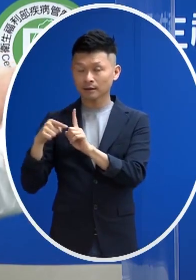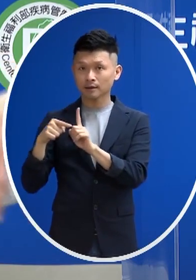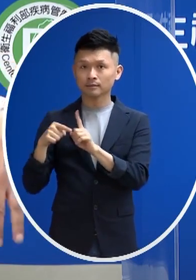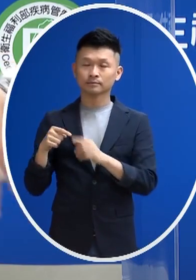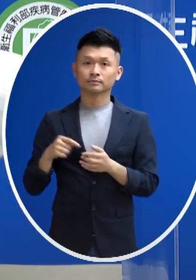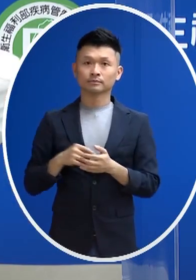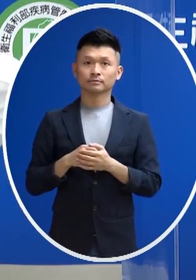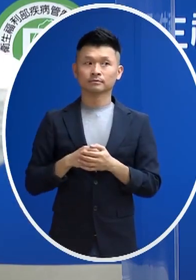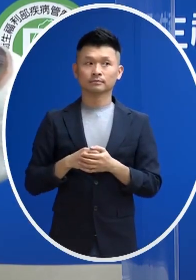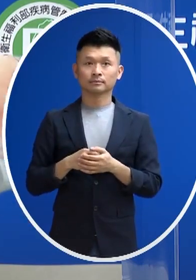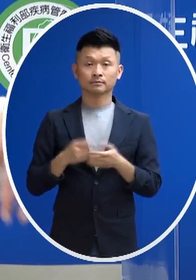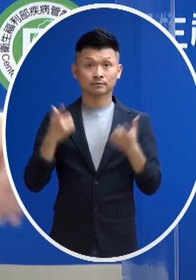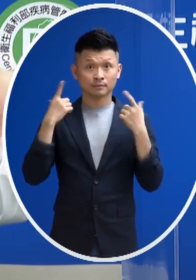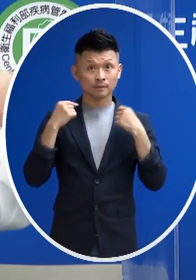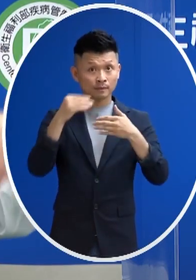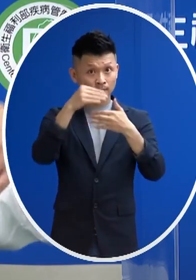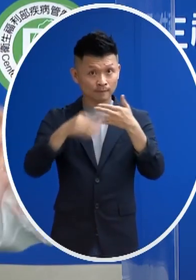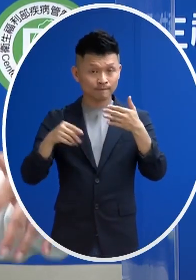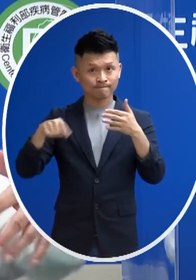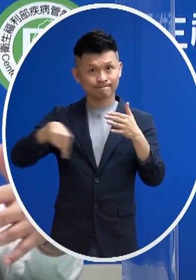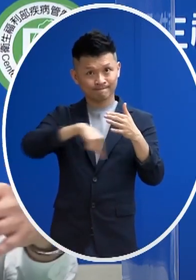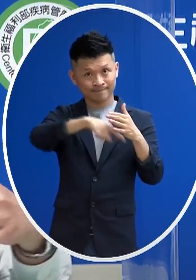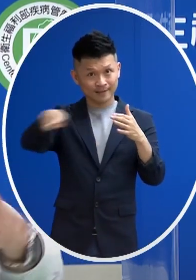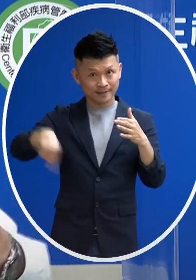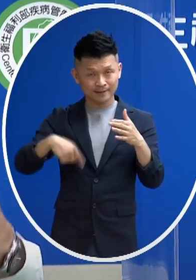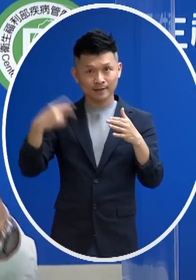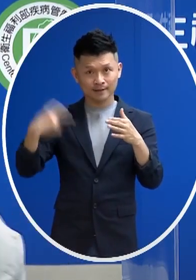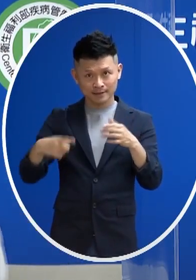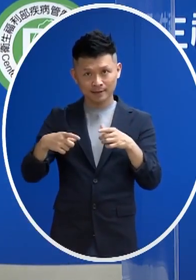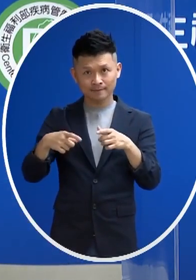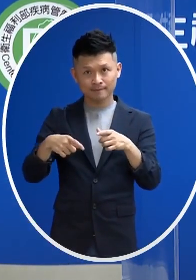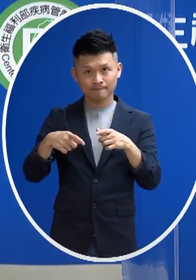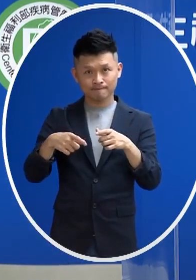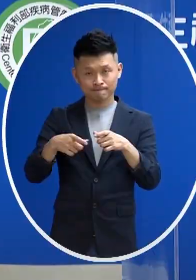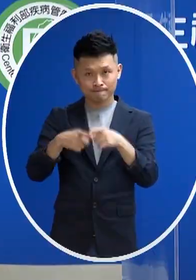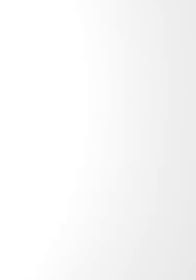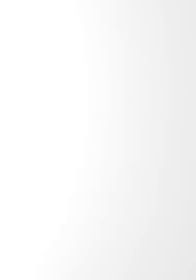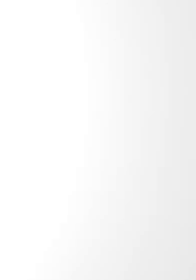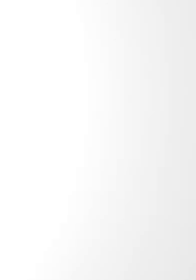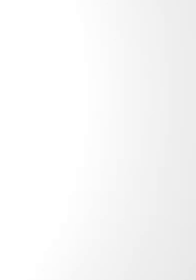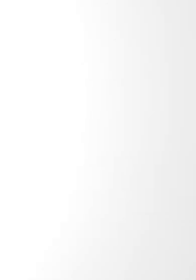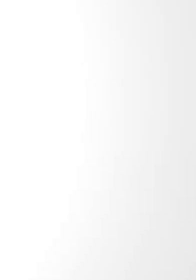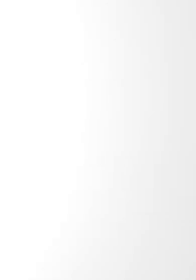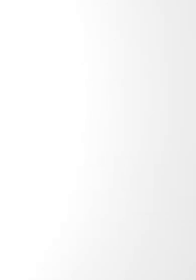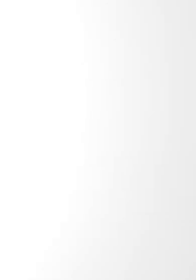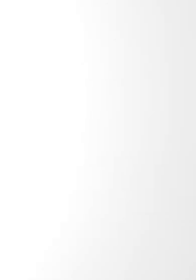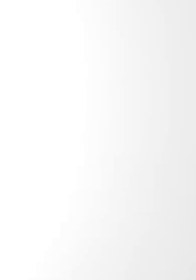我们就这个大框框里面去做放宽的，大致是这样子。